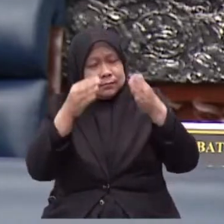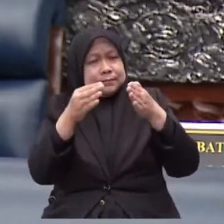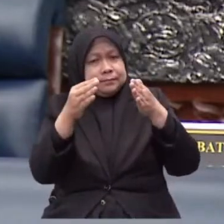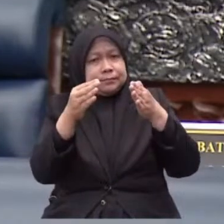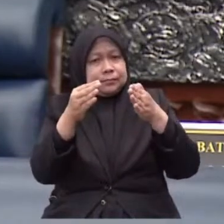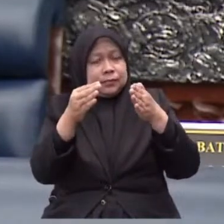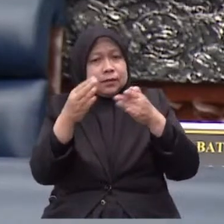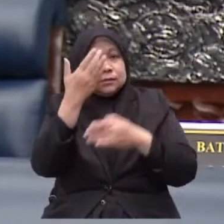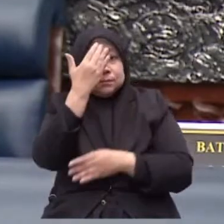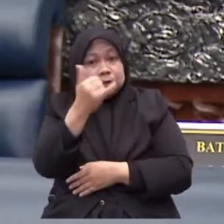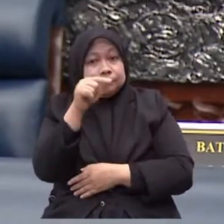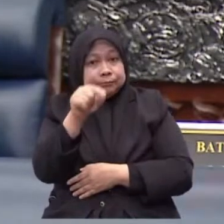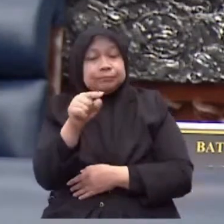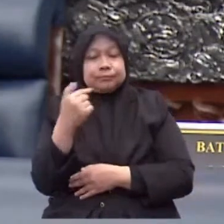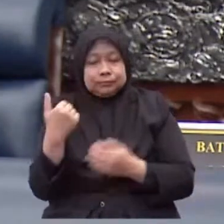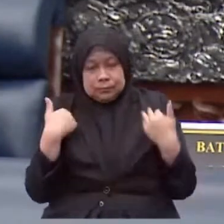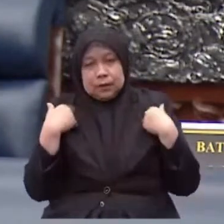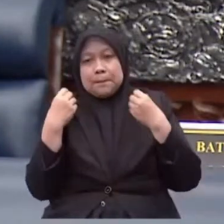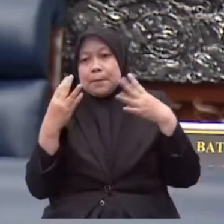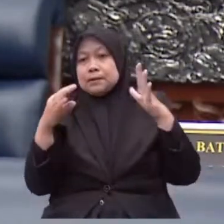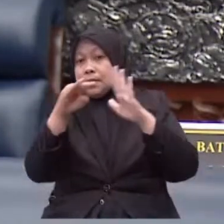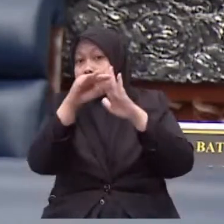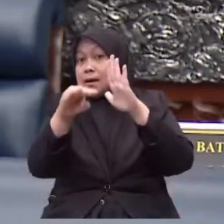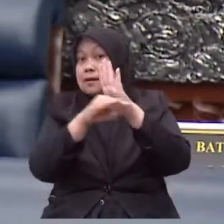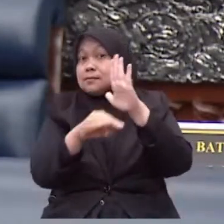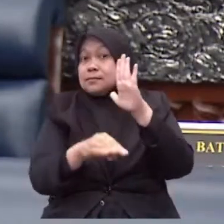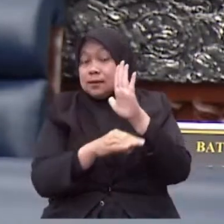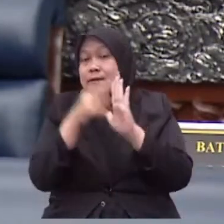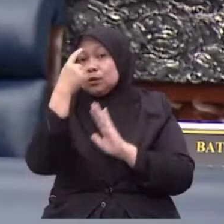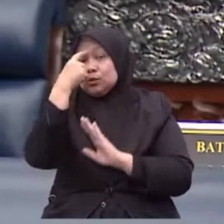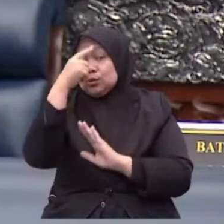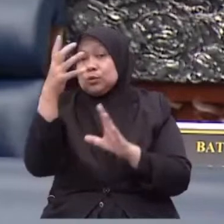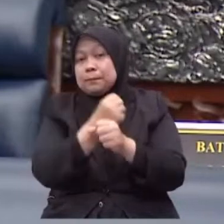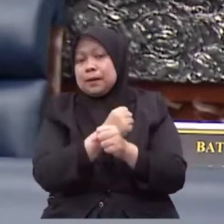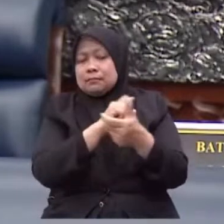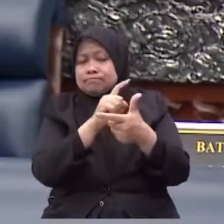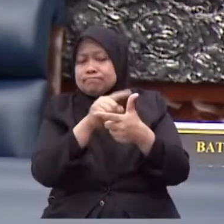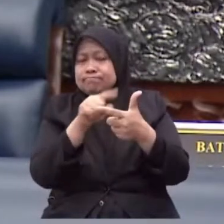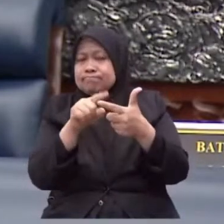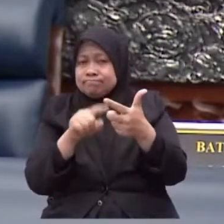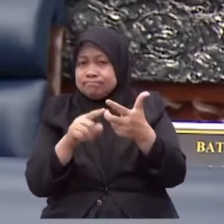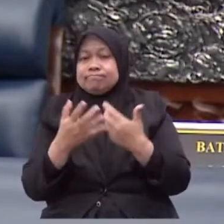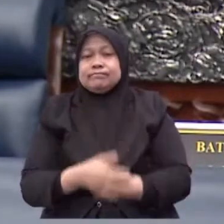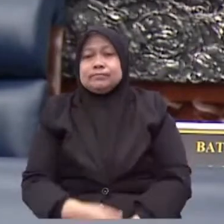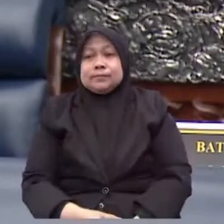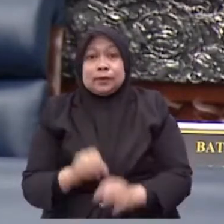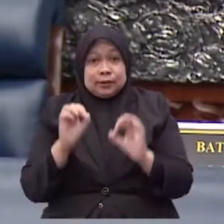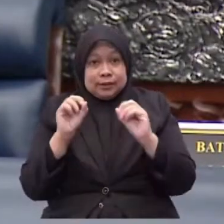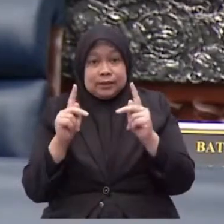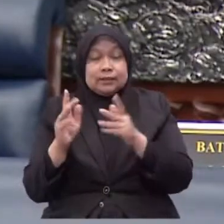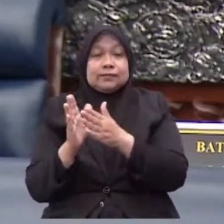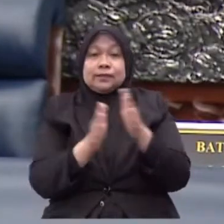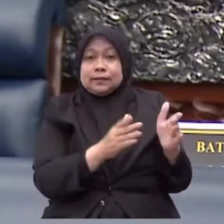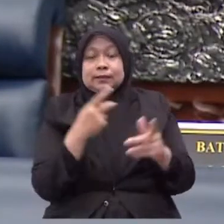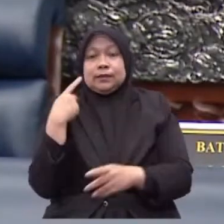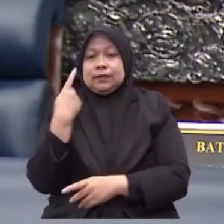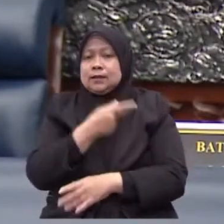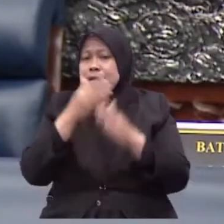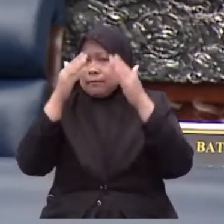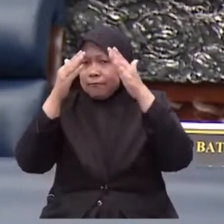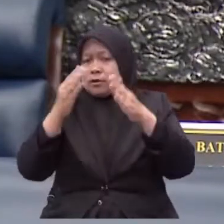akan diberikan karena mereka mempunyai banyak acara untuk dapatkan pingat Oke kita juga akan